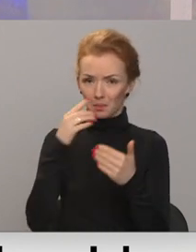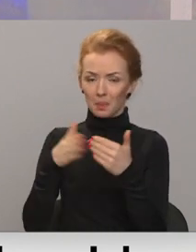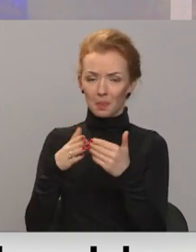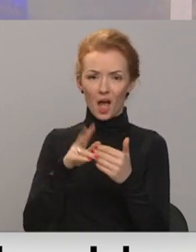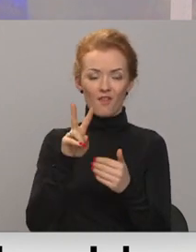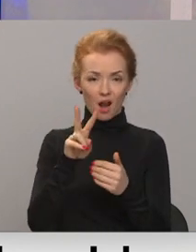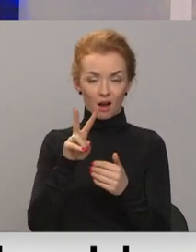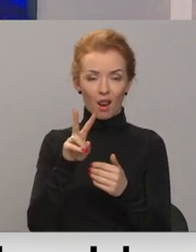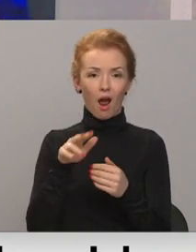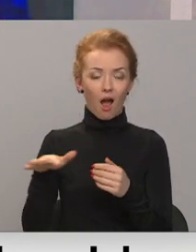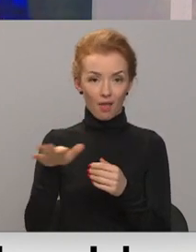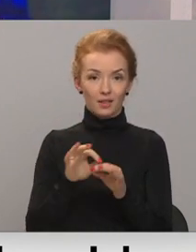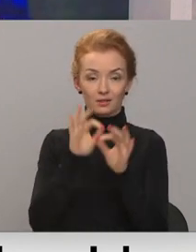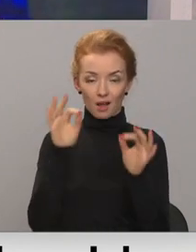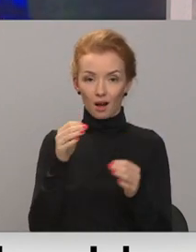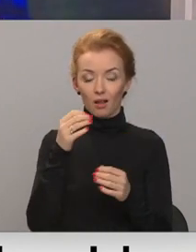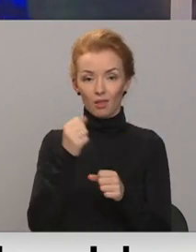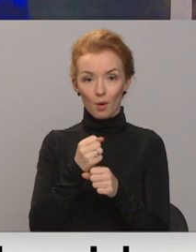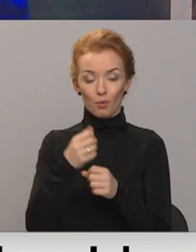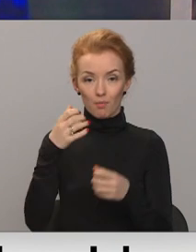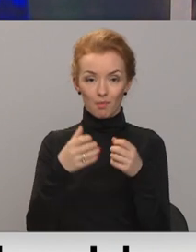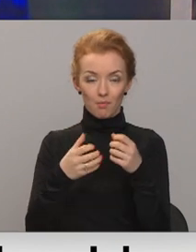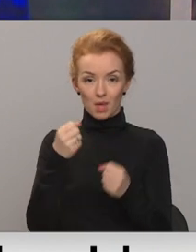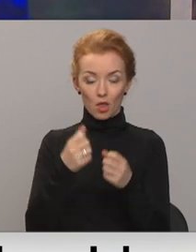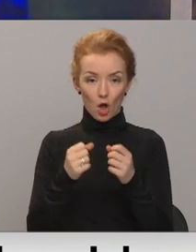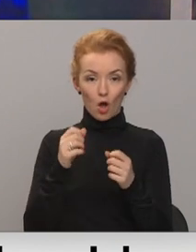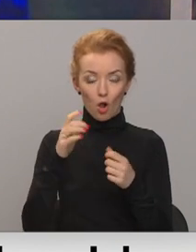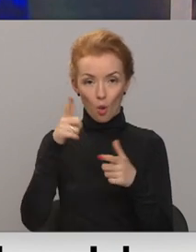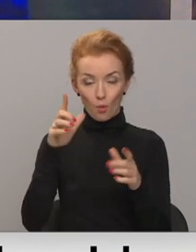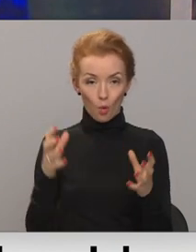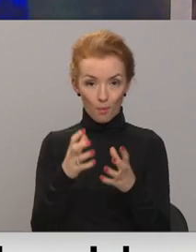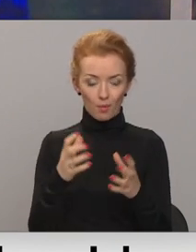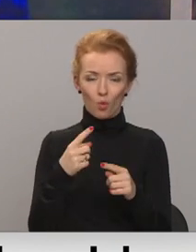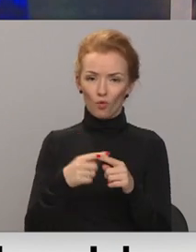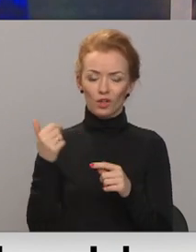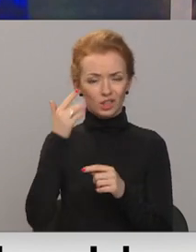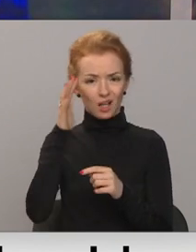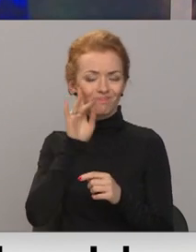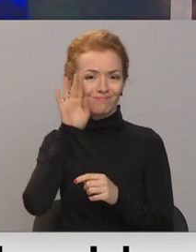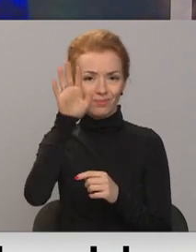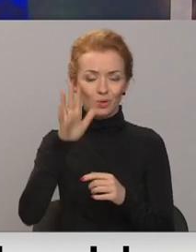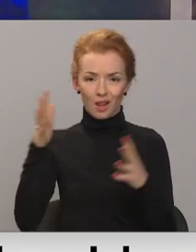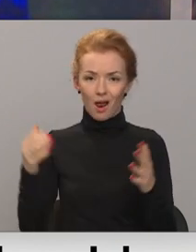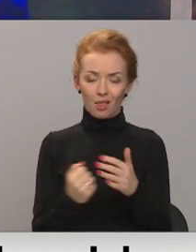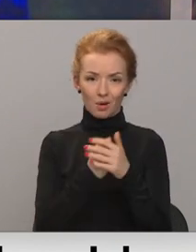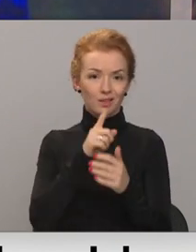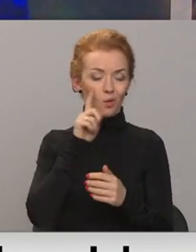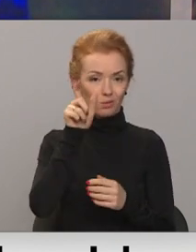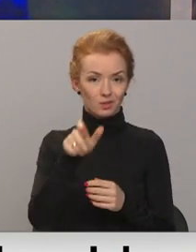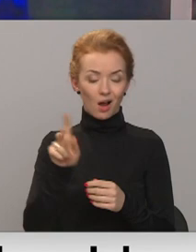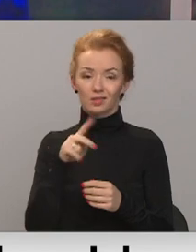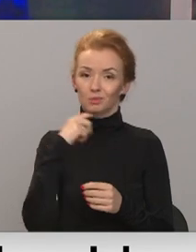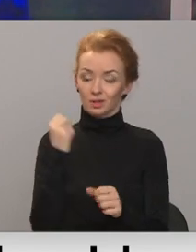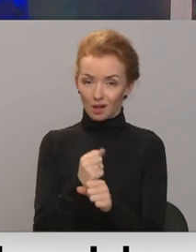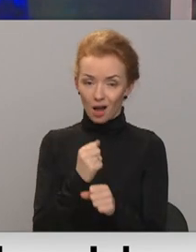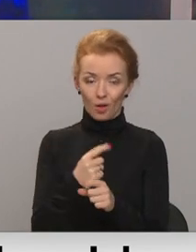sāka darbu piena lopkopībā. Viņš ļoti cer, ka turpmāk valstī vairāk tiks domāts par finansiālu atbalstu jauniem cilvēkiem, kuri grib strādāt un